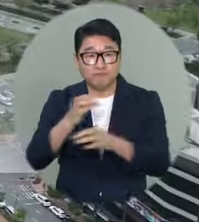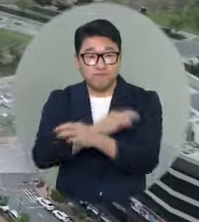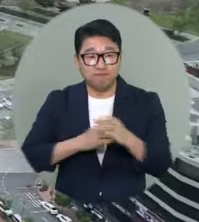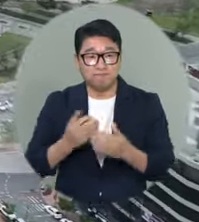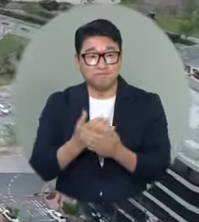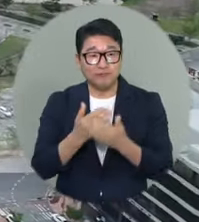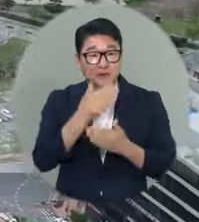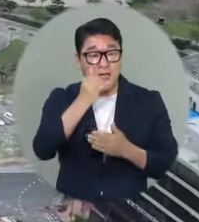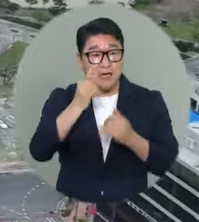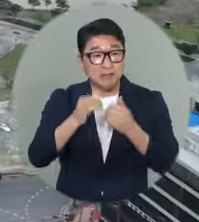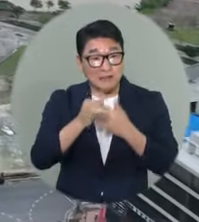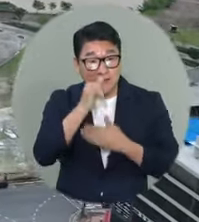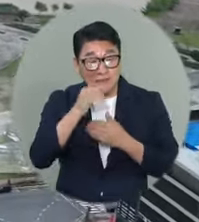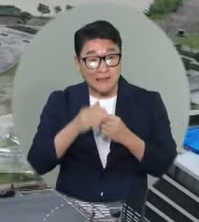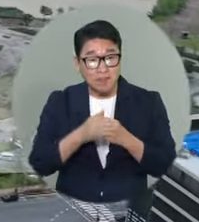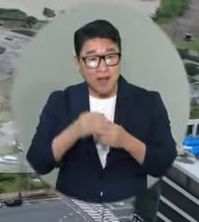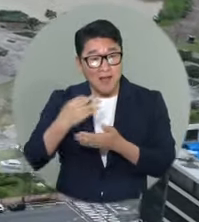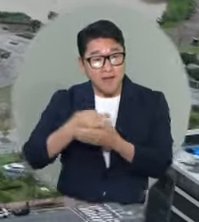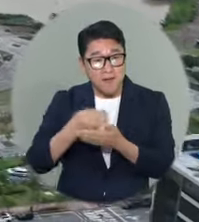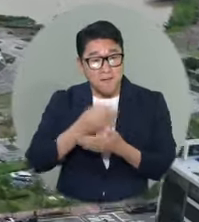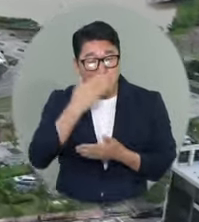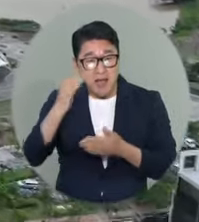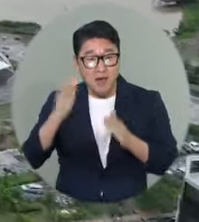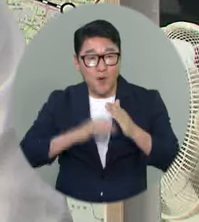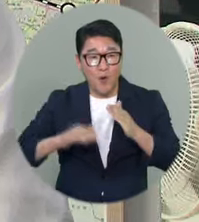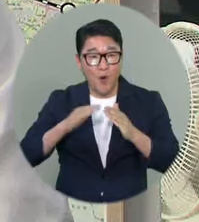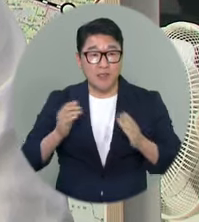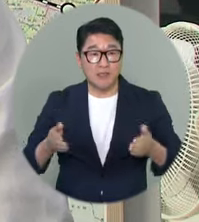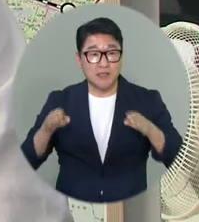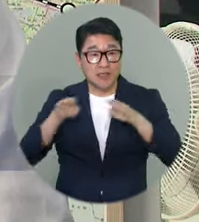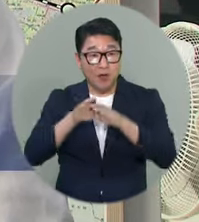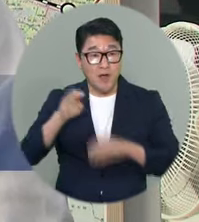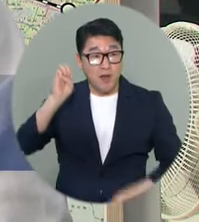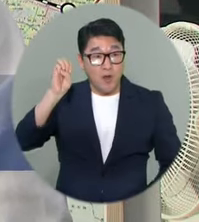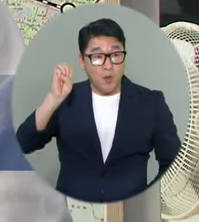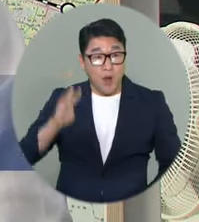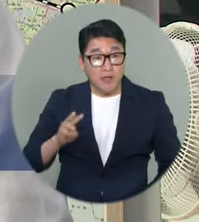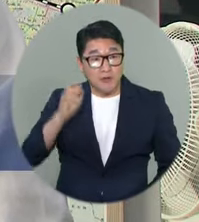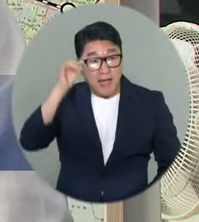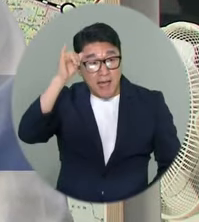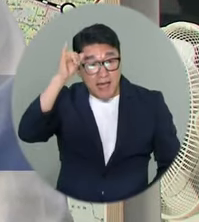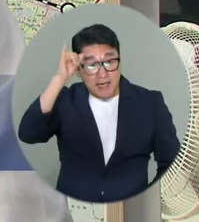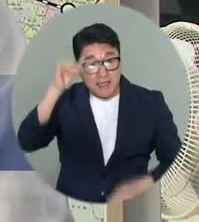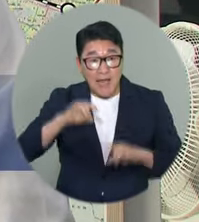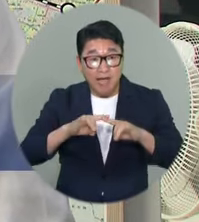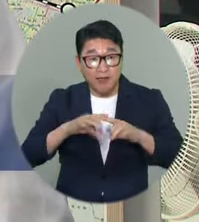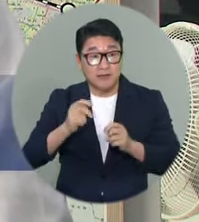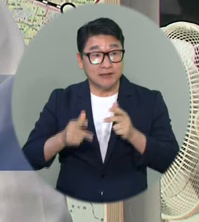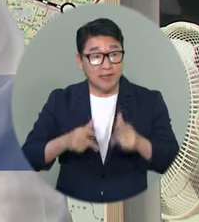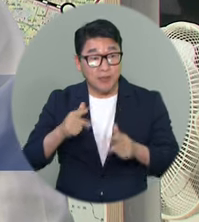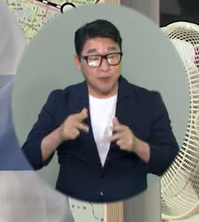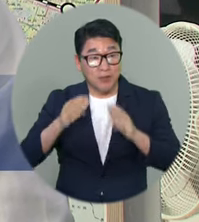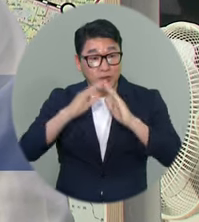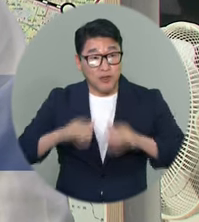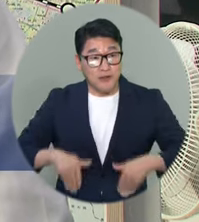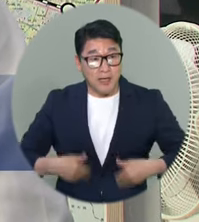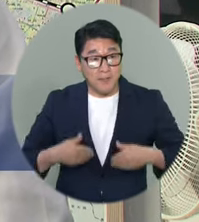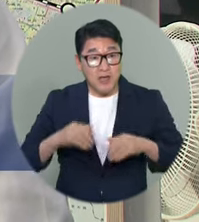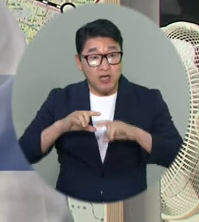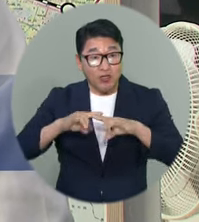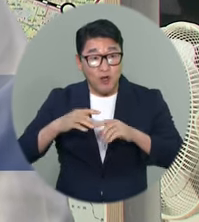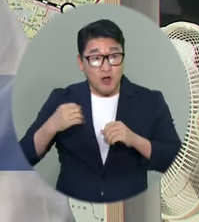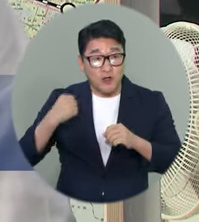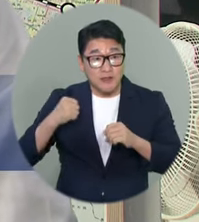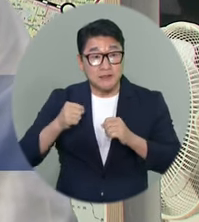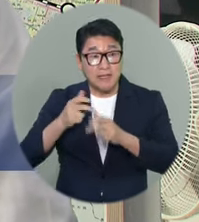기여할 수 있는 이른바 시장형 공기업들입니다. 광주 AI나 에너지 산업과 전남의